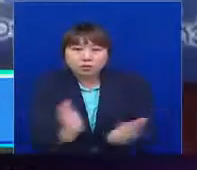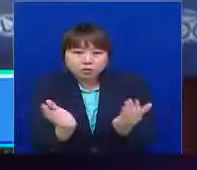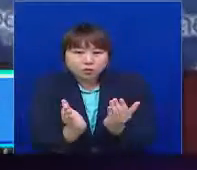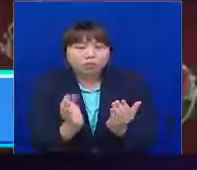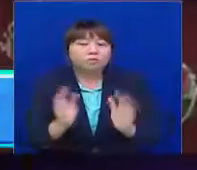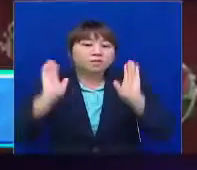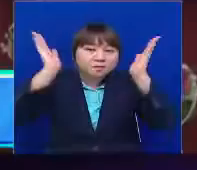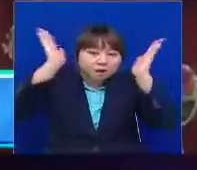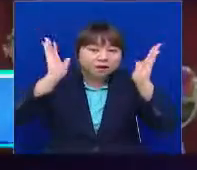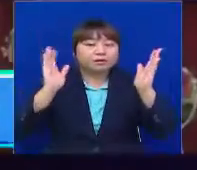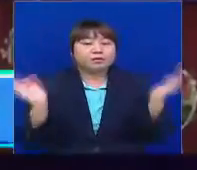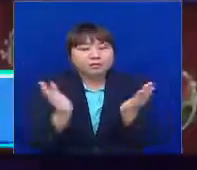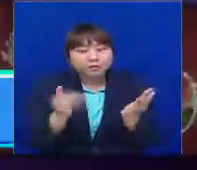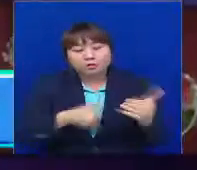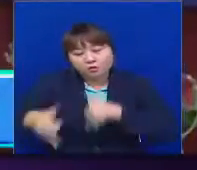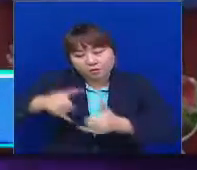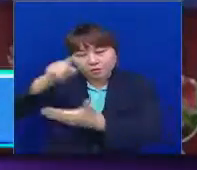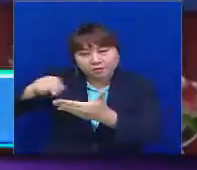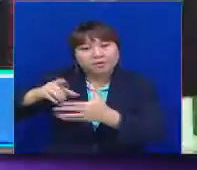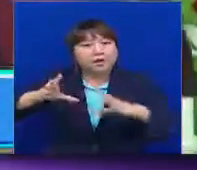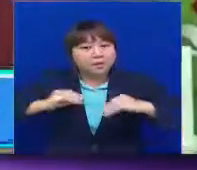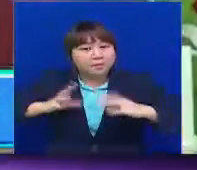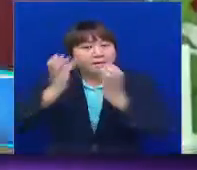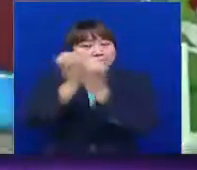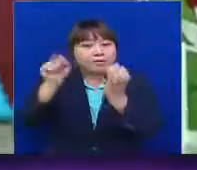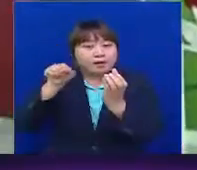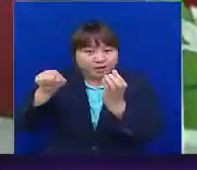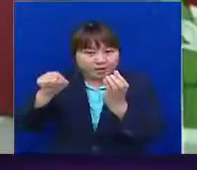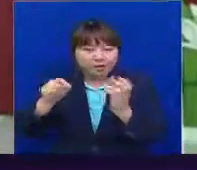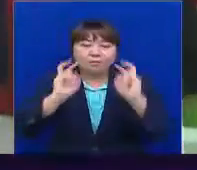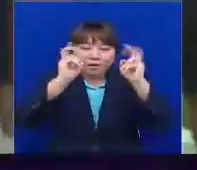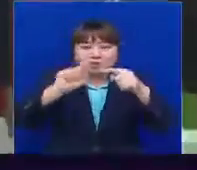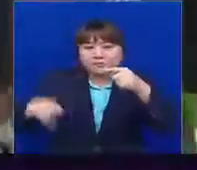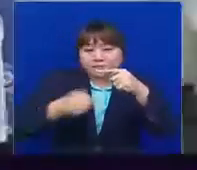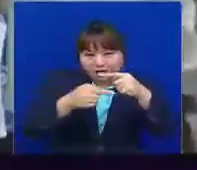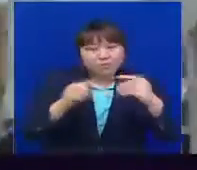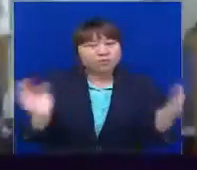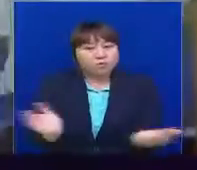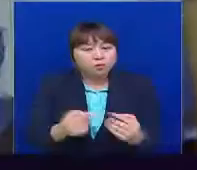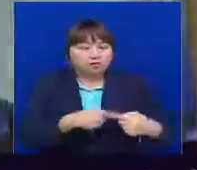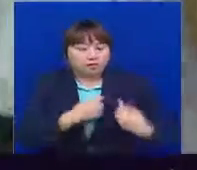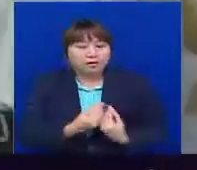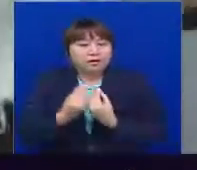ชาสัมพันธ์รณรงค์การออกเสียงประชามติร่างรัฐธรรมนูญและประเด็นเพิ่มเติมเพื่อเป็นขวัญก